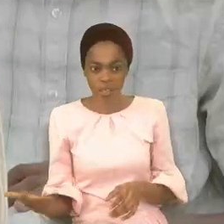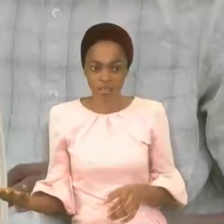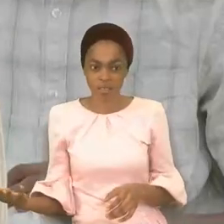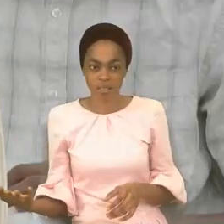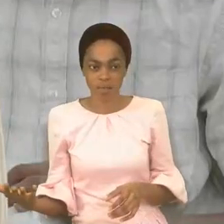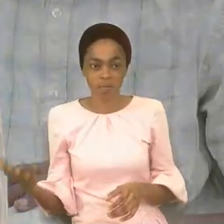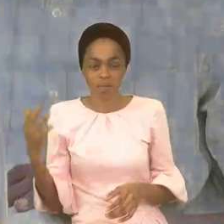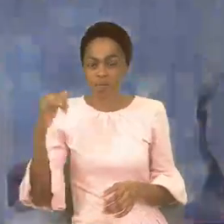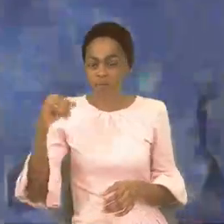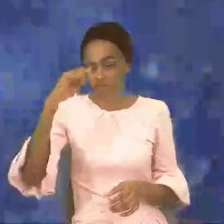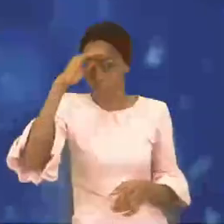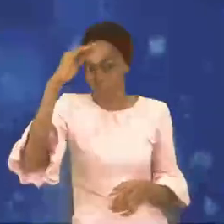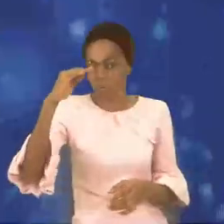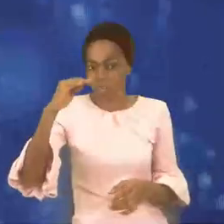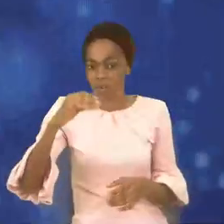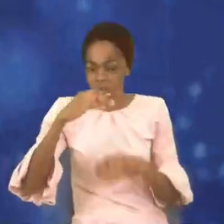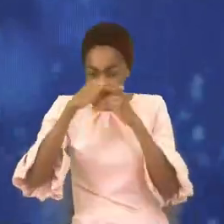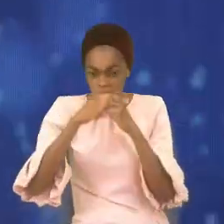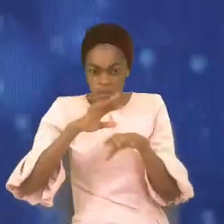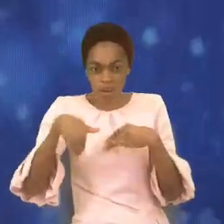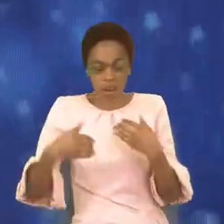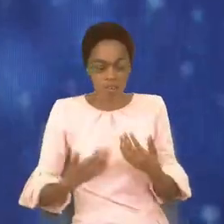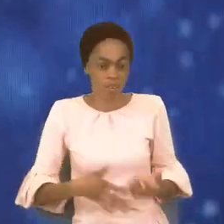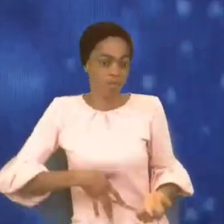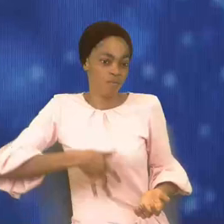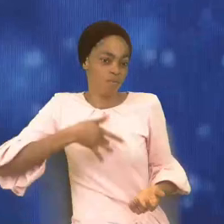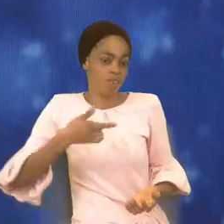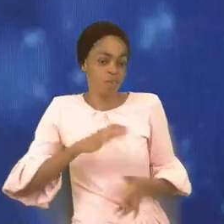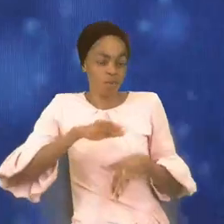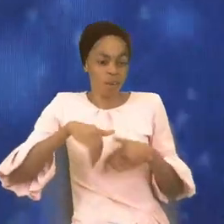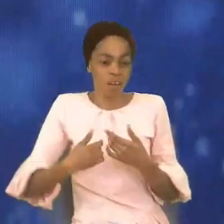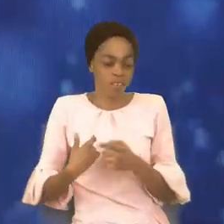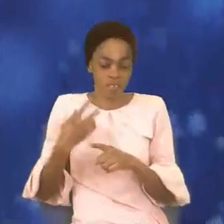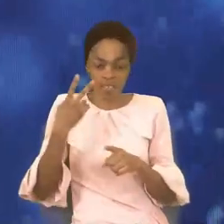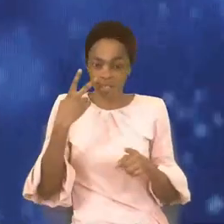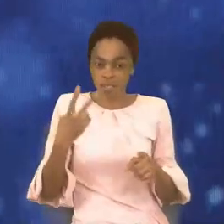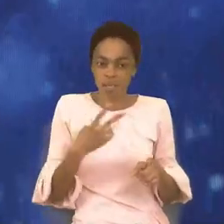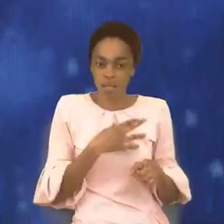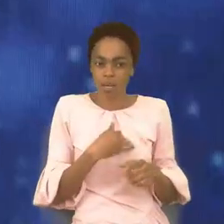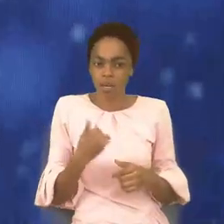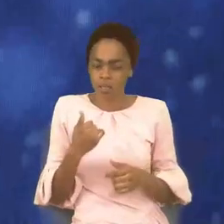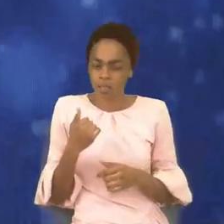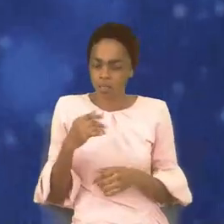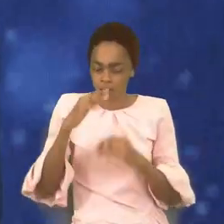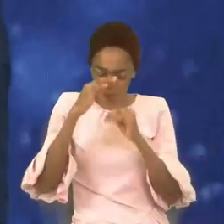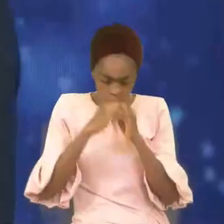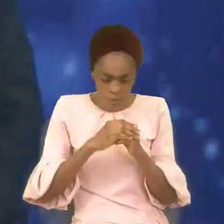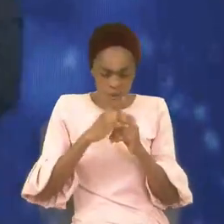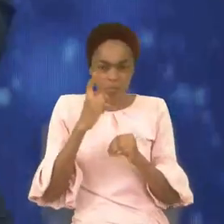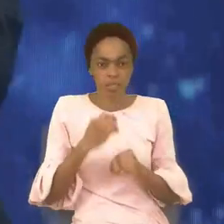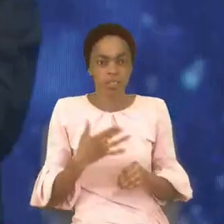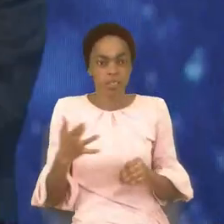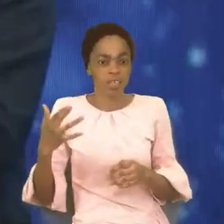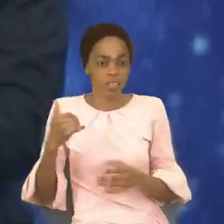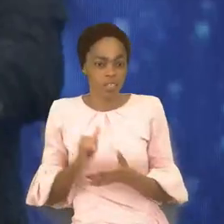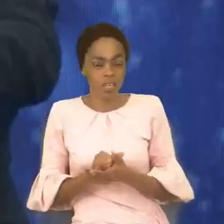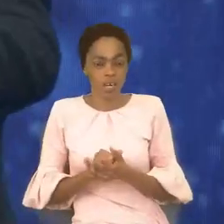ils adorent leurs sentiments, ce qu'ils voient, ce qu'ils sentent, adorent ce qui